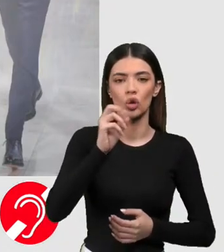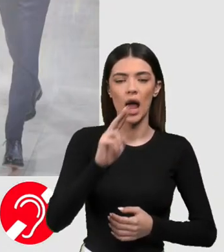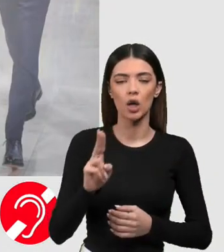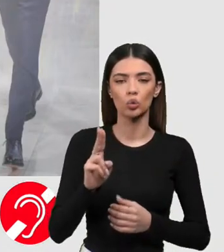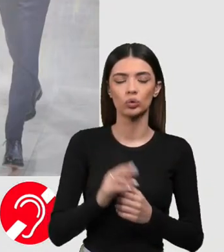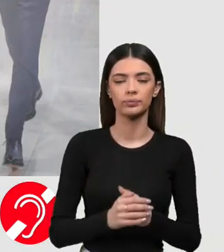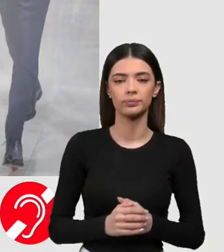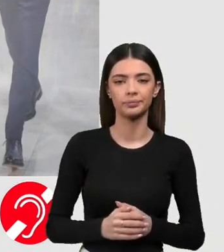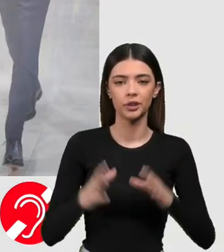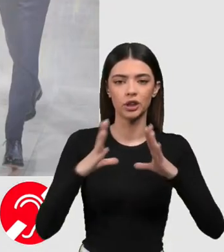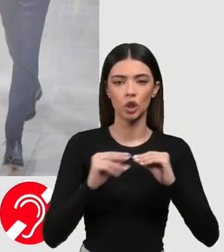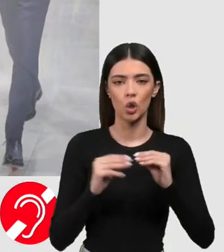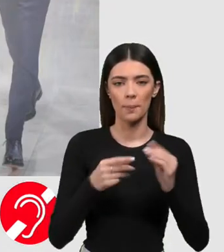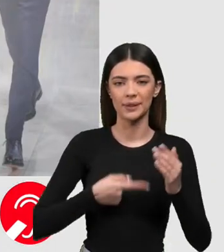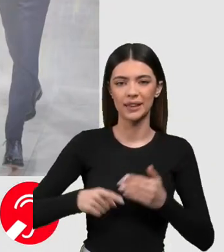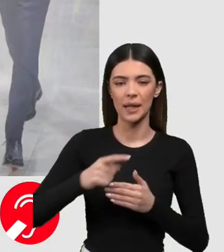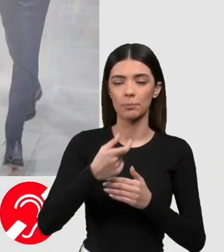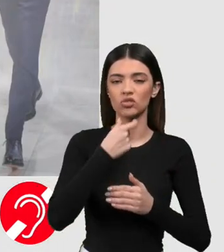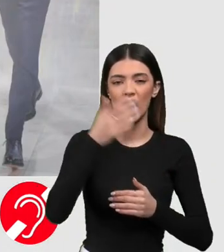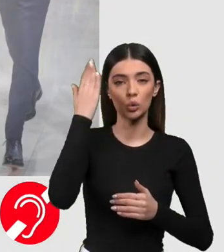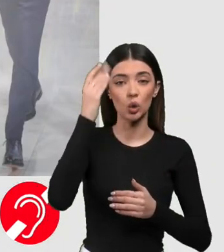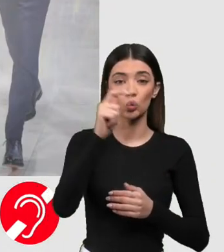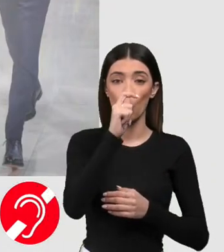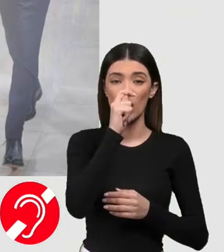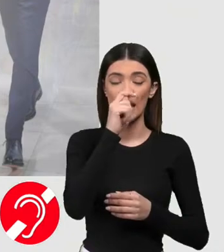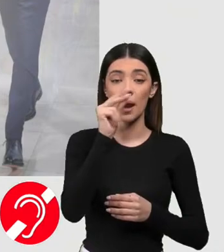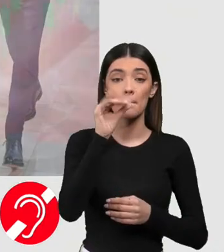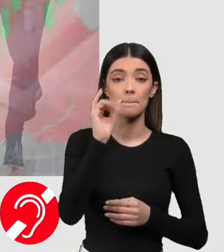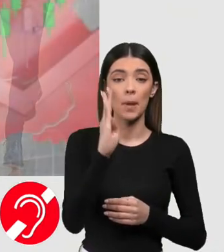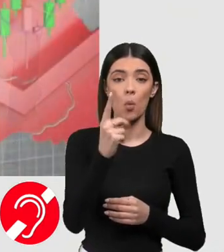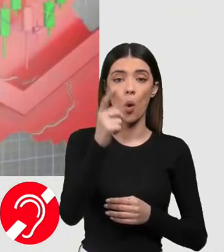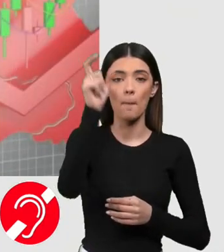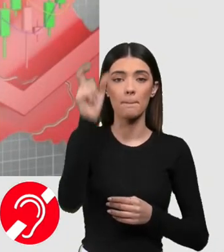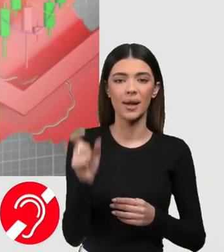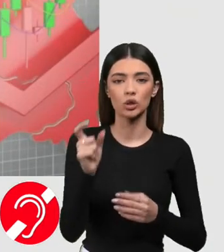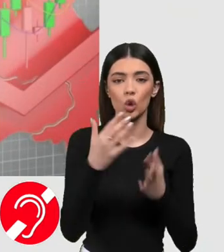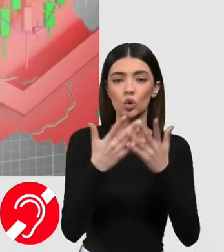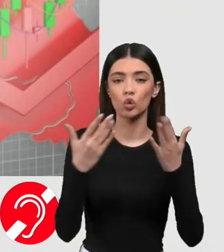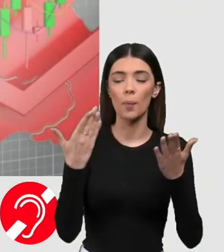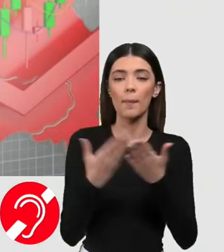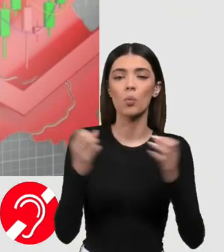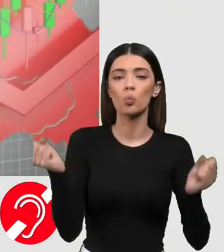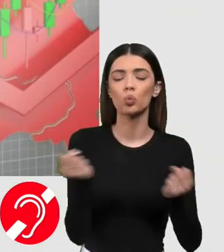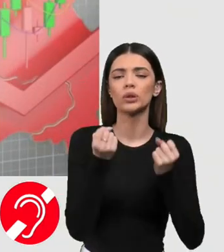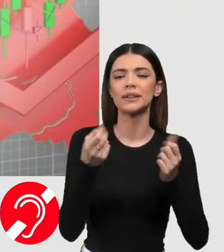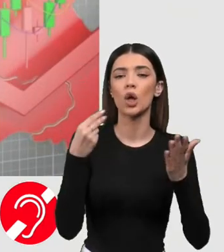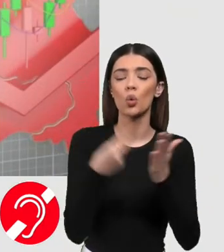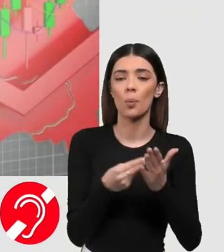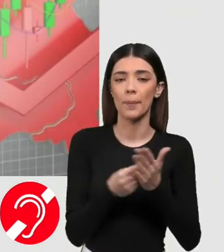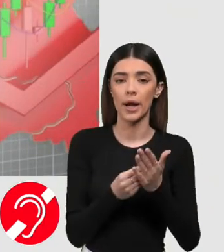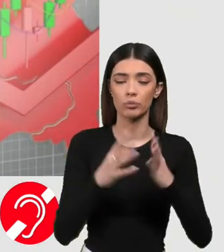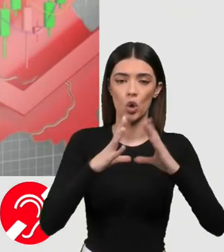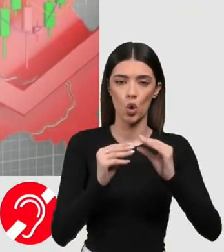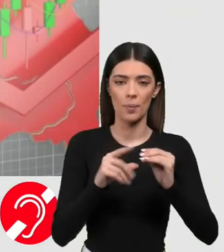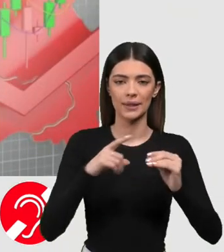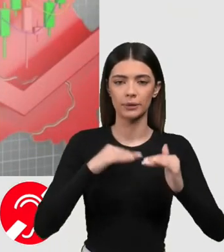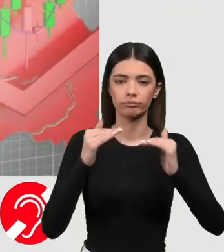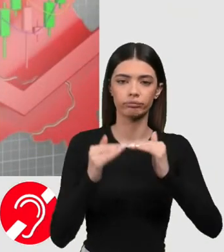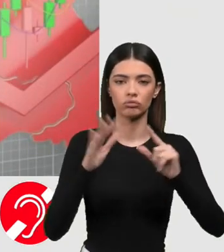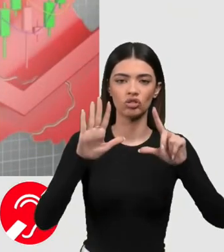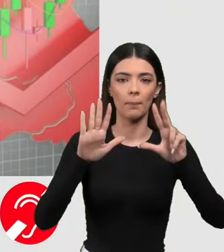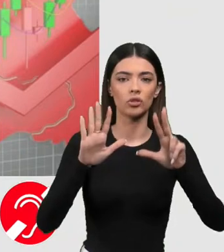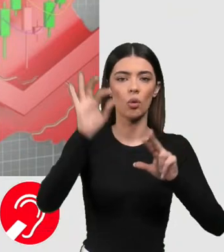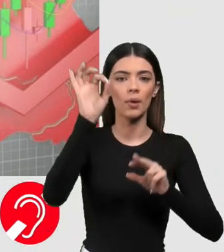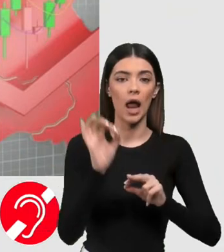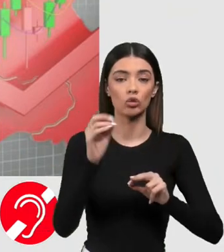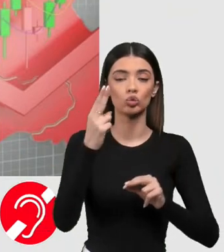marți premierul Marcel Ciolacu. Și țara noastră a depășit anul trecut Ungaria la PIB pe cap de locuitor, exprimat în standardele puterii de cumpărare.